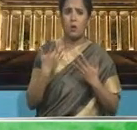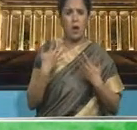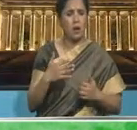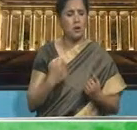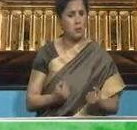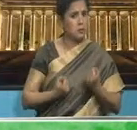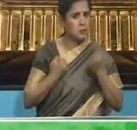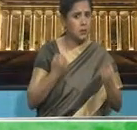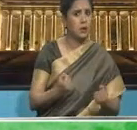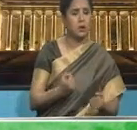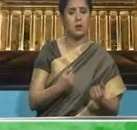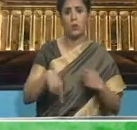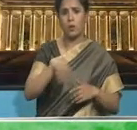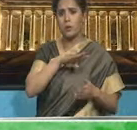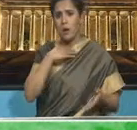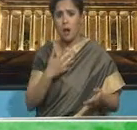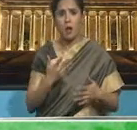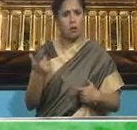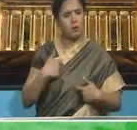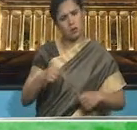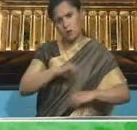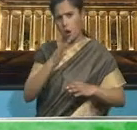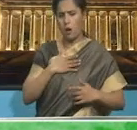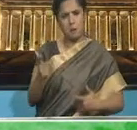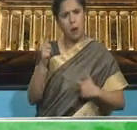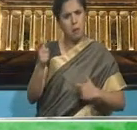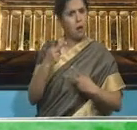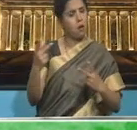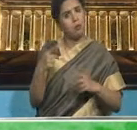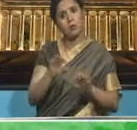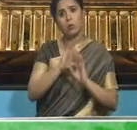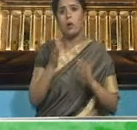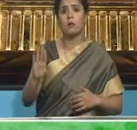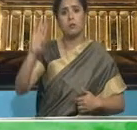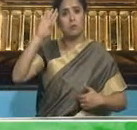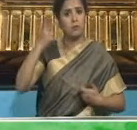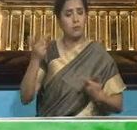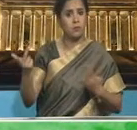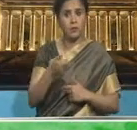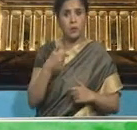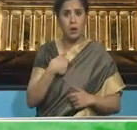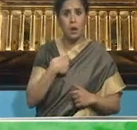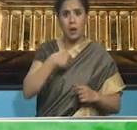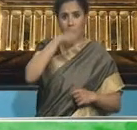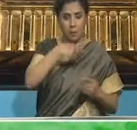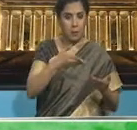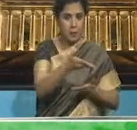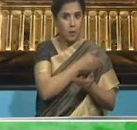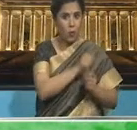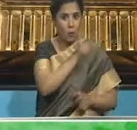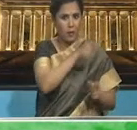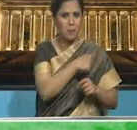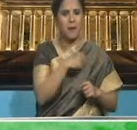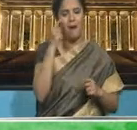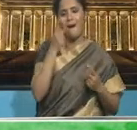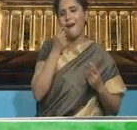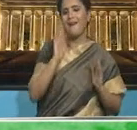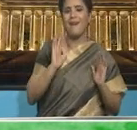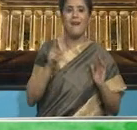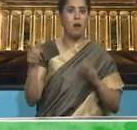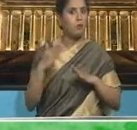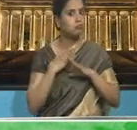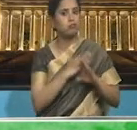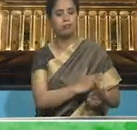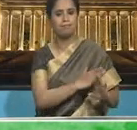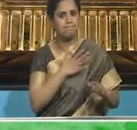तथा बलिदान के लिए सदैव तैयार रहते हैं। देशवासियों को आंतरिक सुरक्षा प्रदान करने वाले